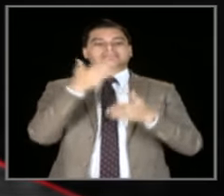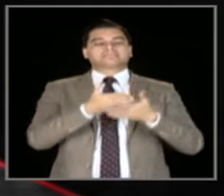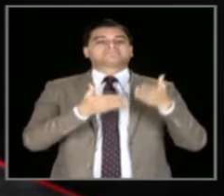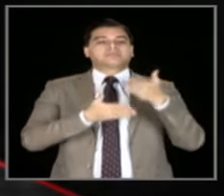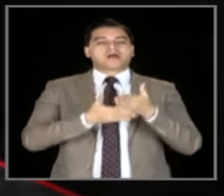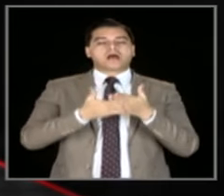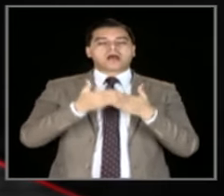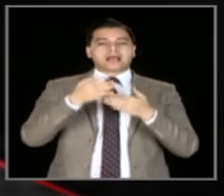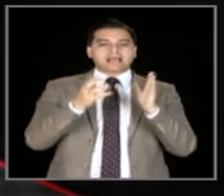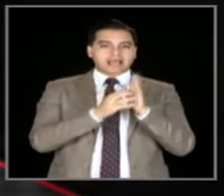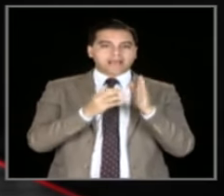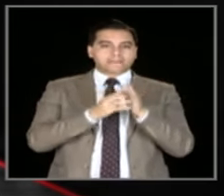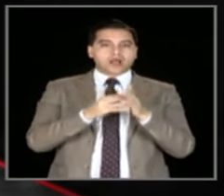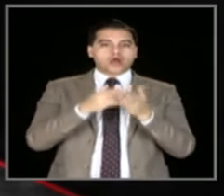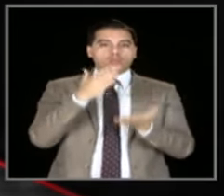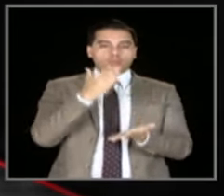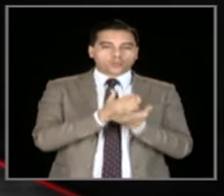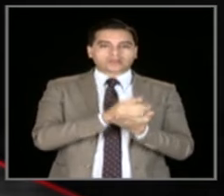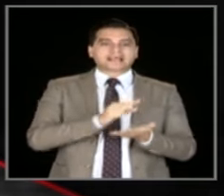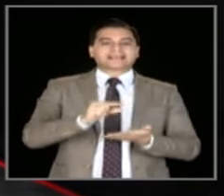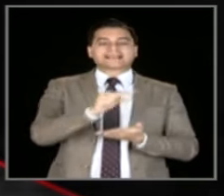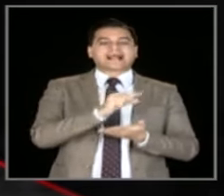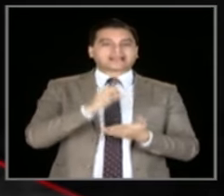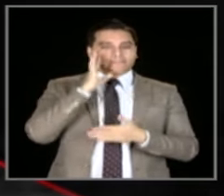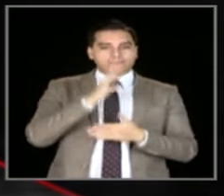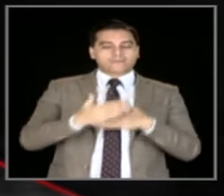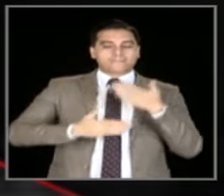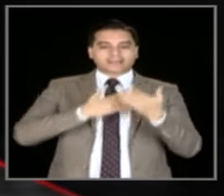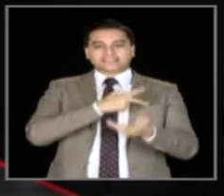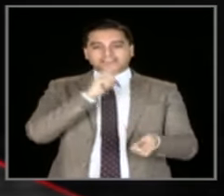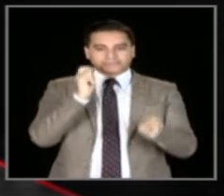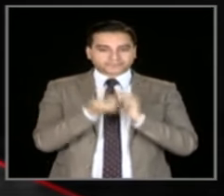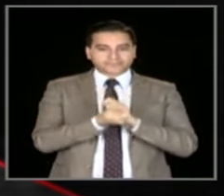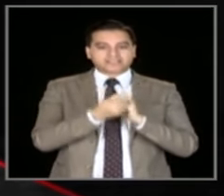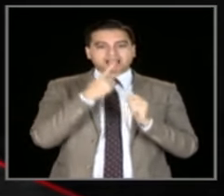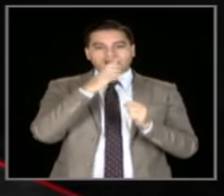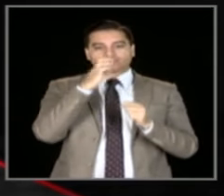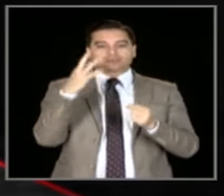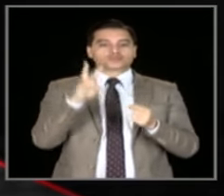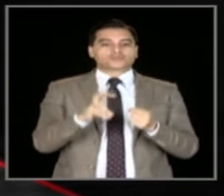1972 الذي نص على إنشاء جامعة وسط الدلتا، ثم عدل الاسم لاحقاً عام